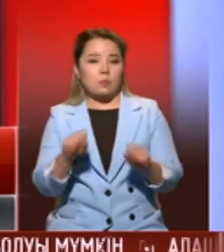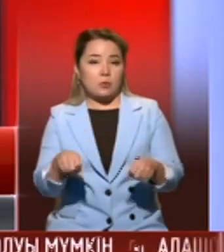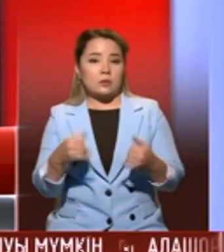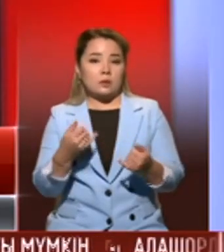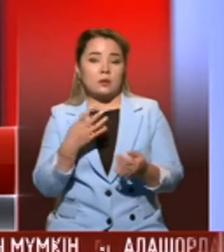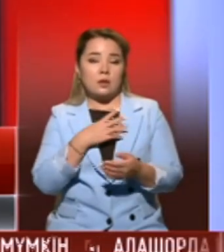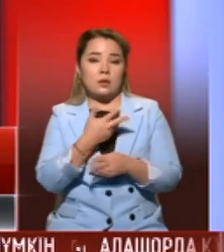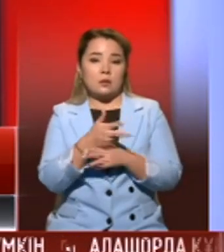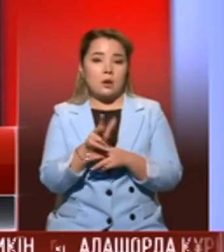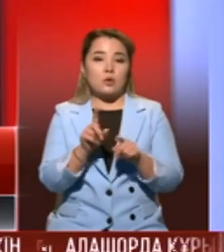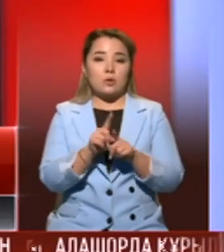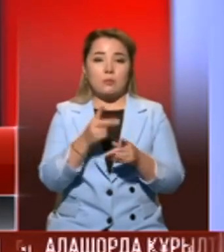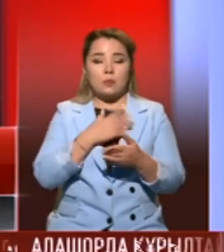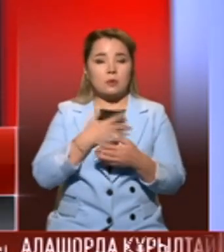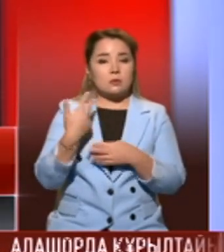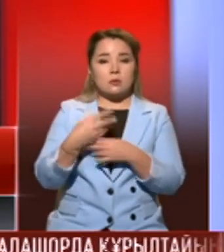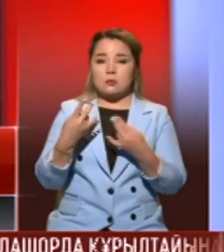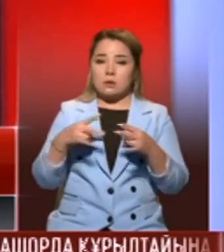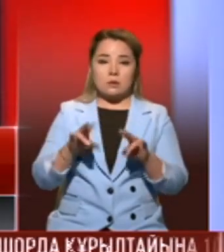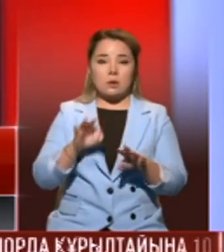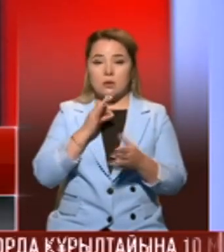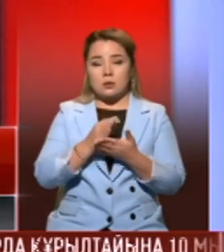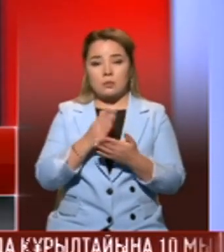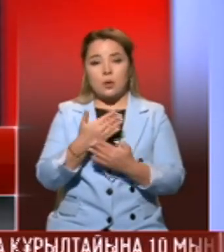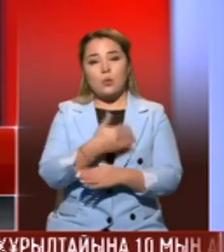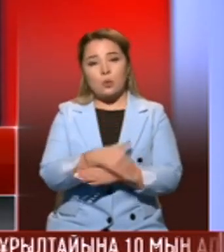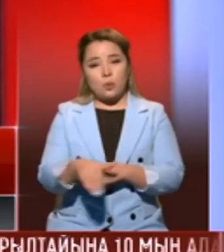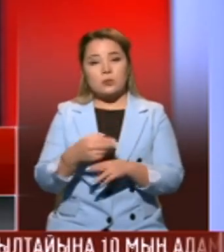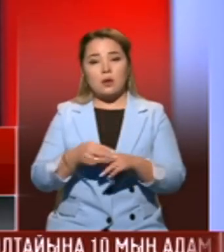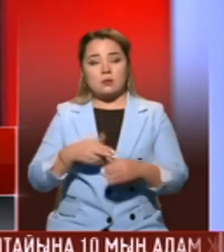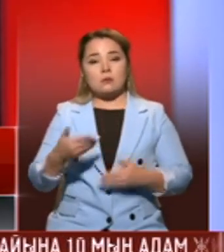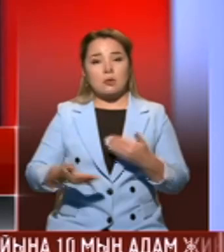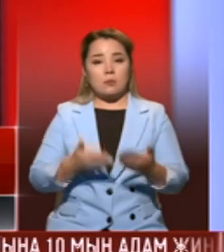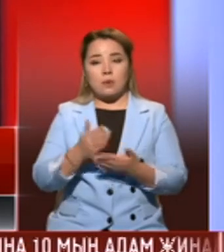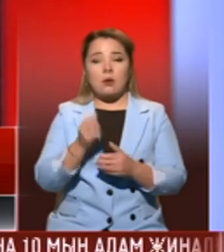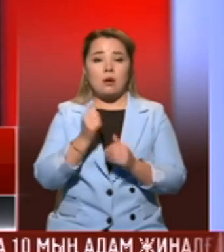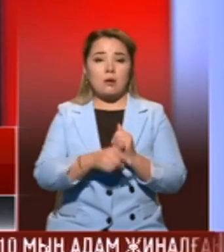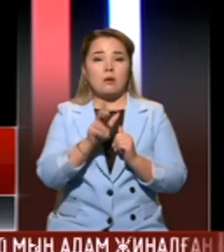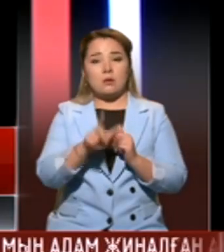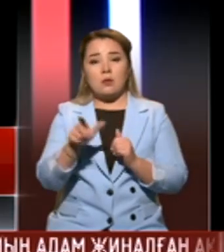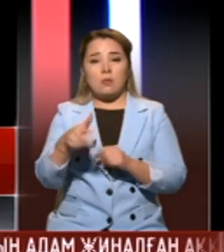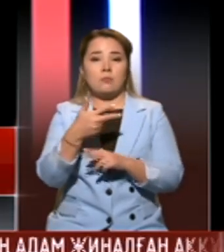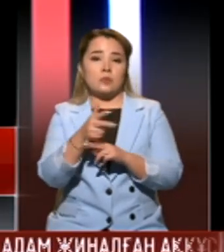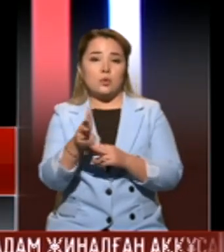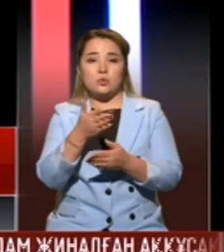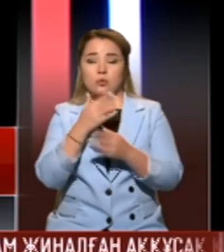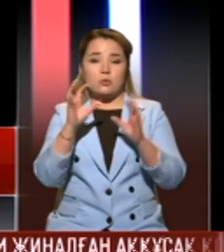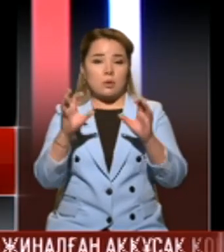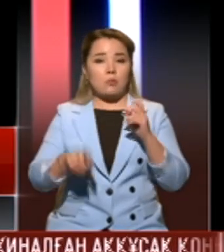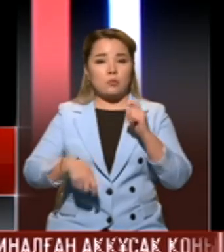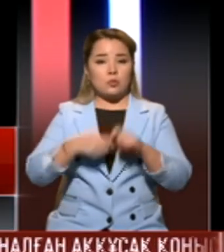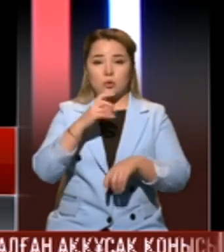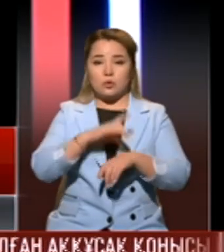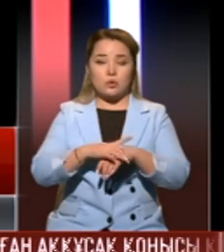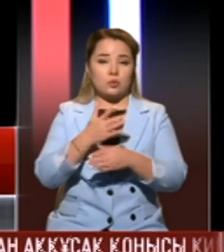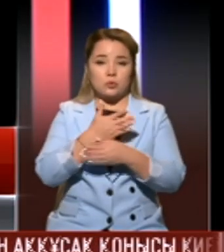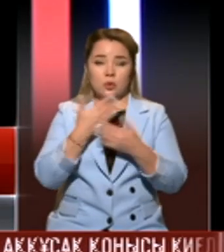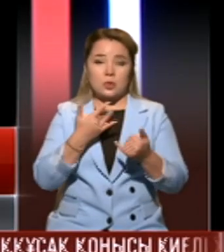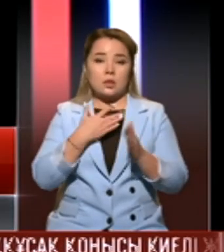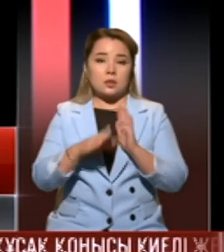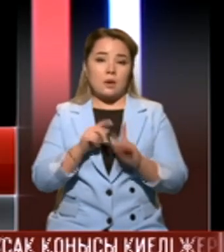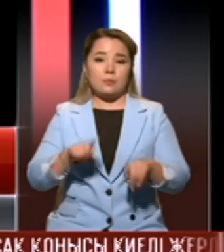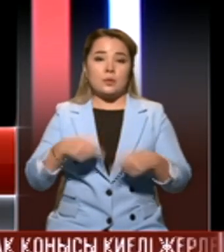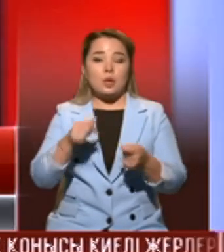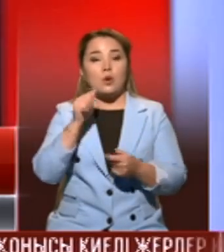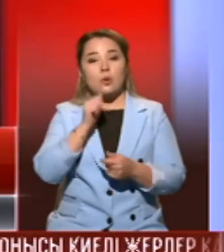бірдеңе түсіріп жатса, мен айтамын, мен түсірмей ақ қойдым. Көшеде келе жатқанда. Жоқ, біз әрқайсысын түсірмейміз ғой, заң бұзып жатқан мысалға. Сосын мынау дауыс беріп жатқан кезде